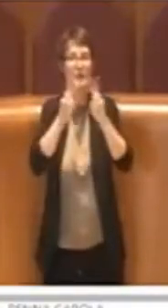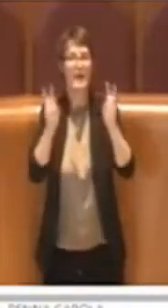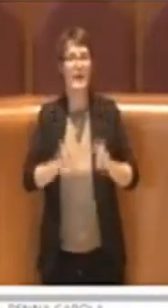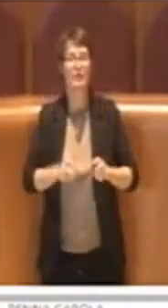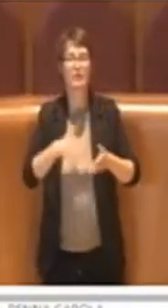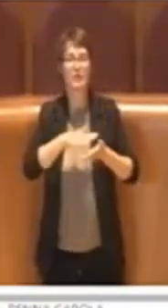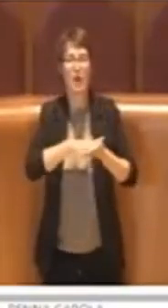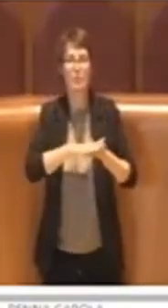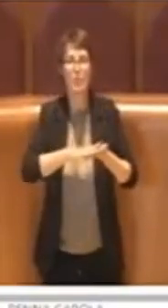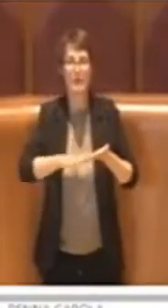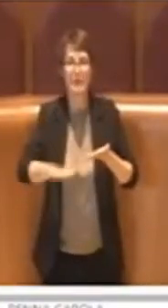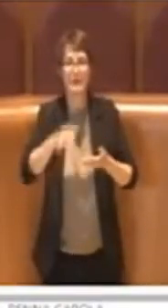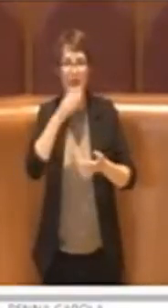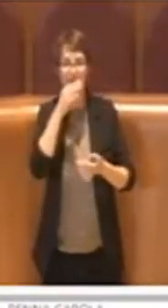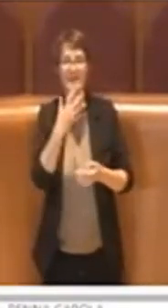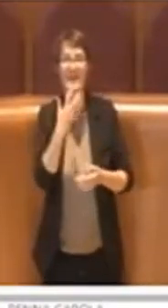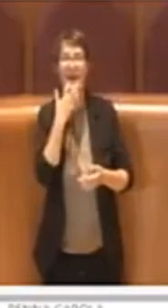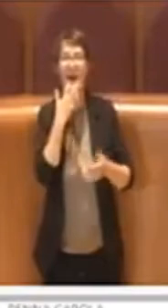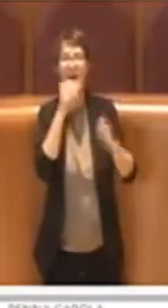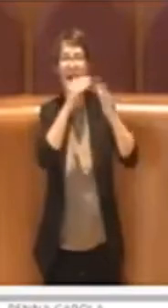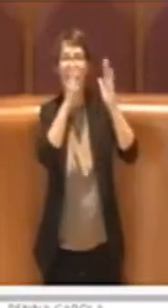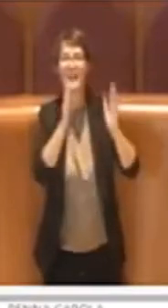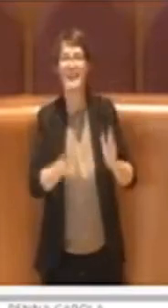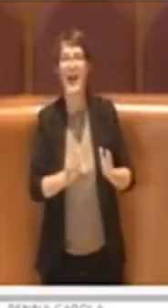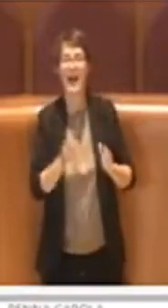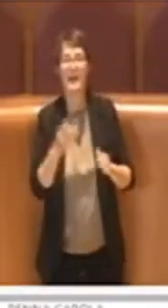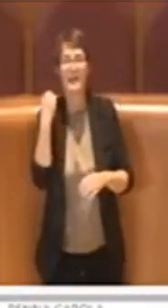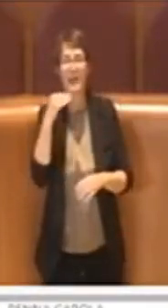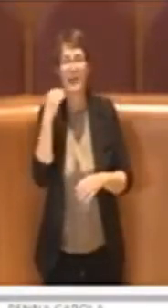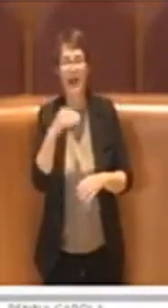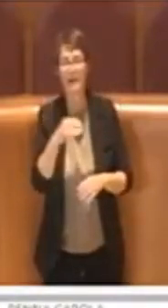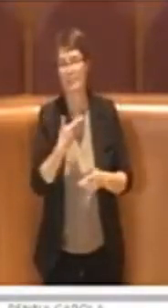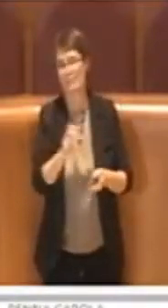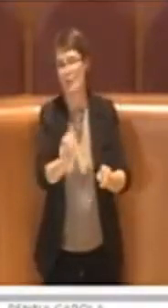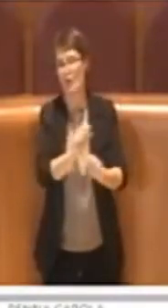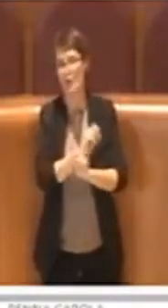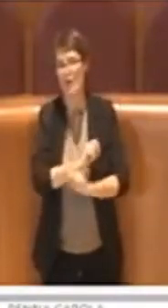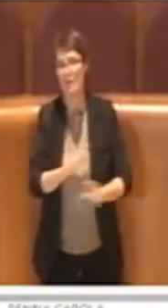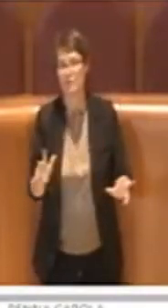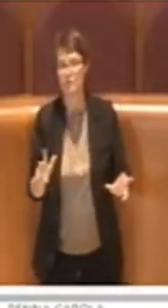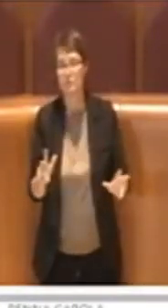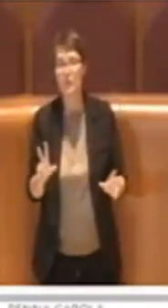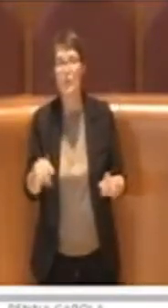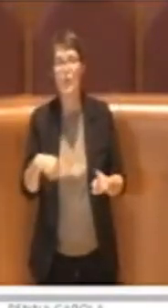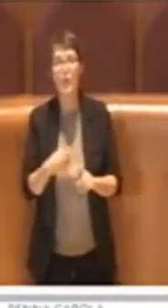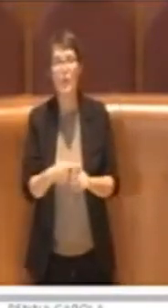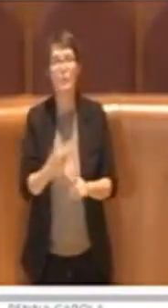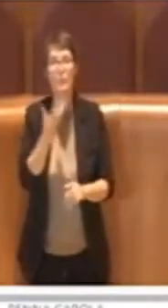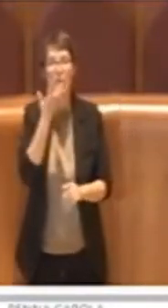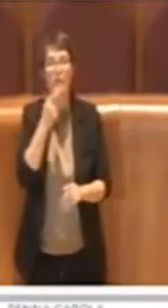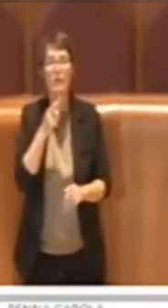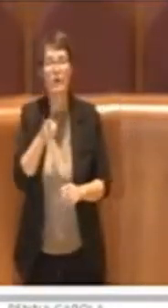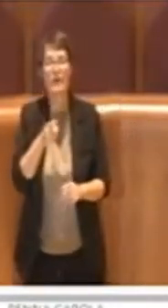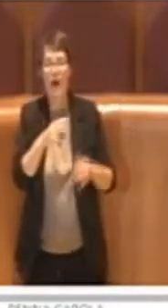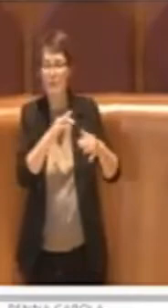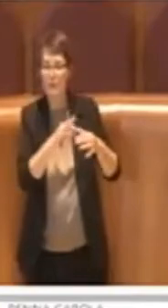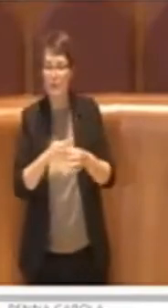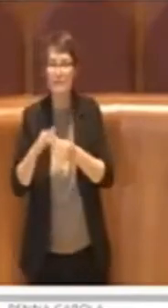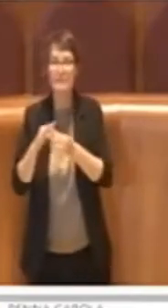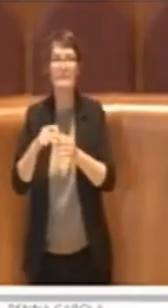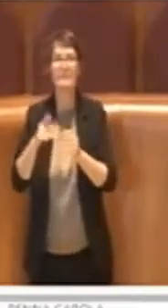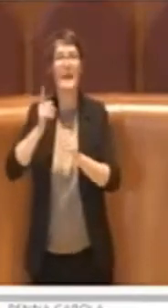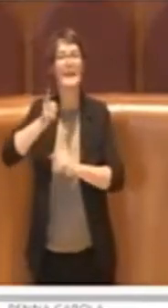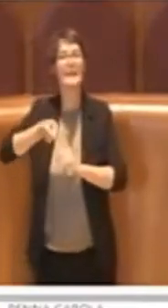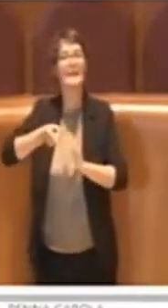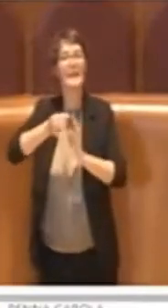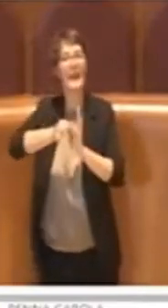carbone, ma vogliamo quello che anche le ultime decreti di recepimento delle ultime direttive comunitarie chiedono, pompe di